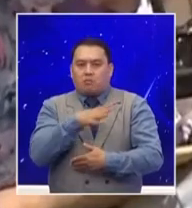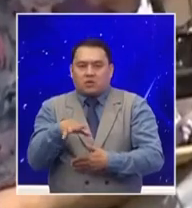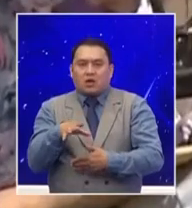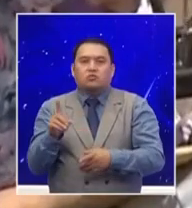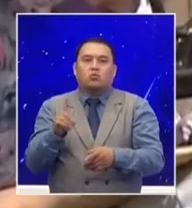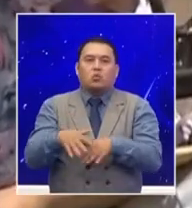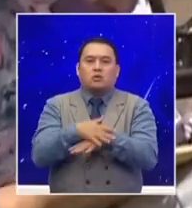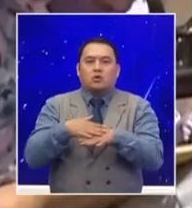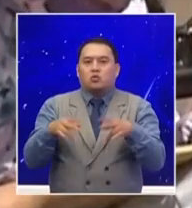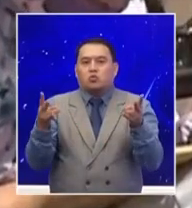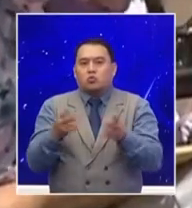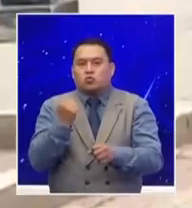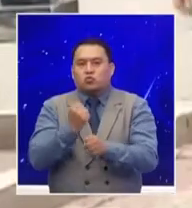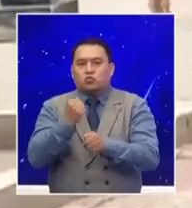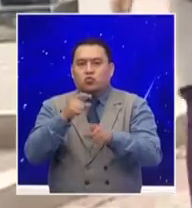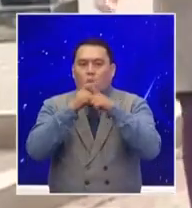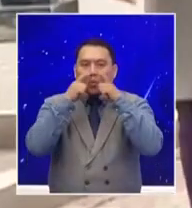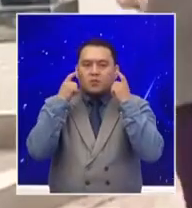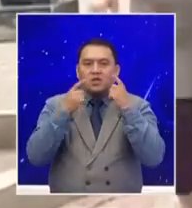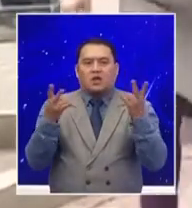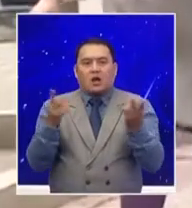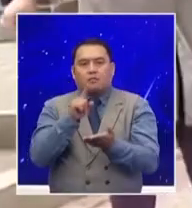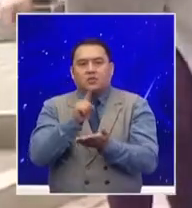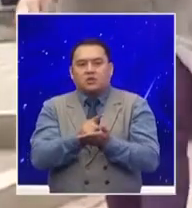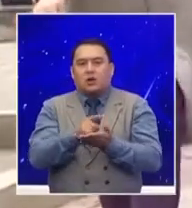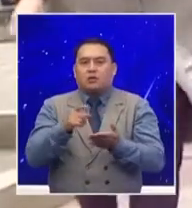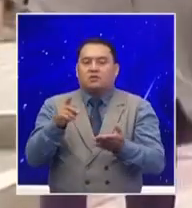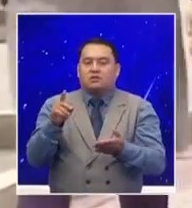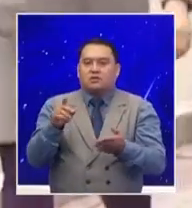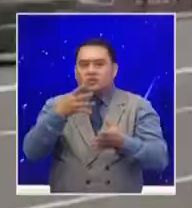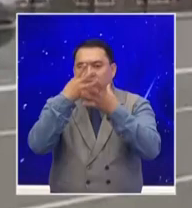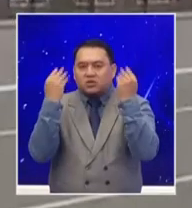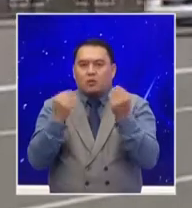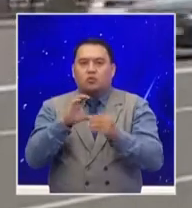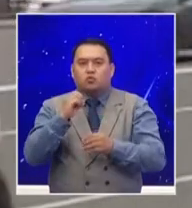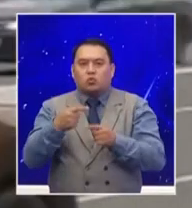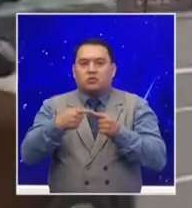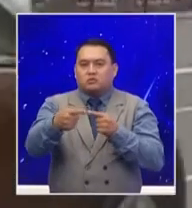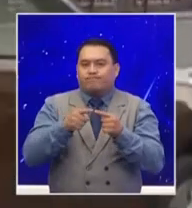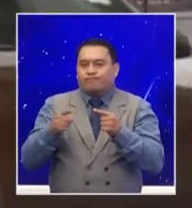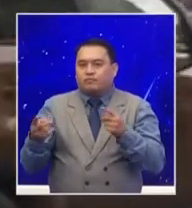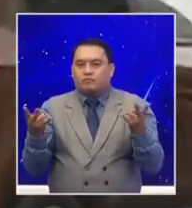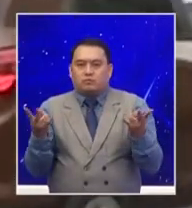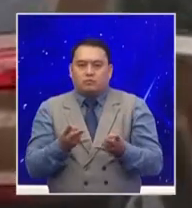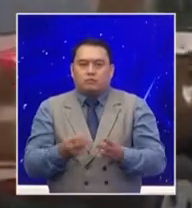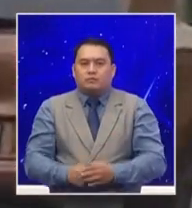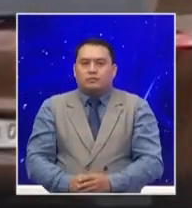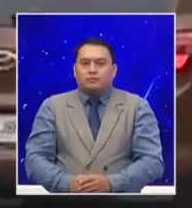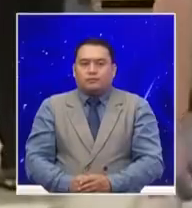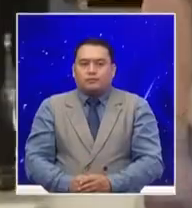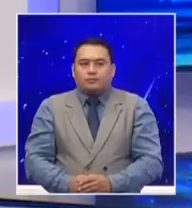поэтому населению необходимо строго соблюдать карантинные меры, носить маски и не забывать о социальной дистанции.